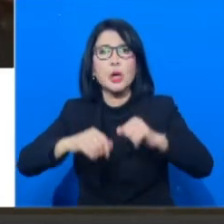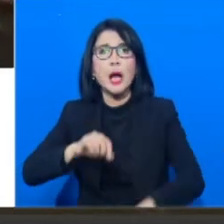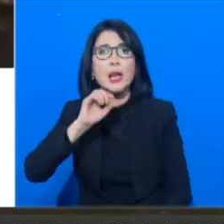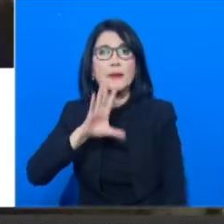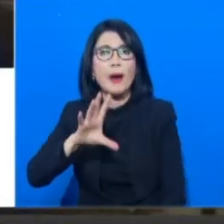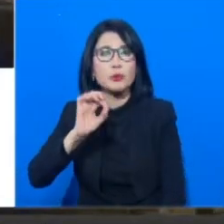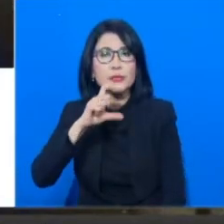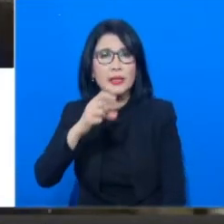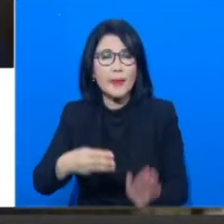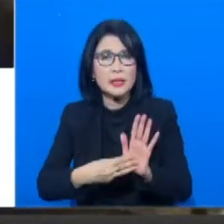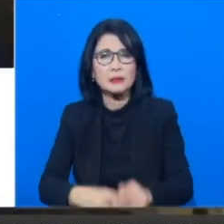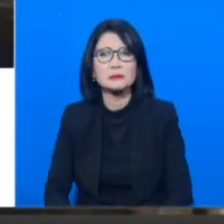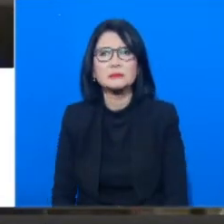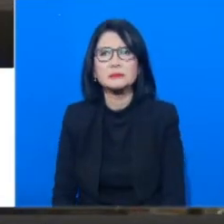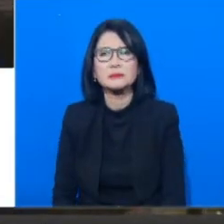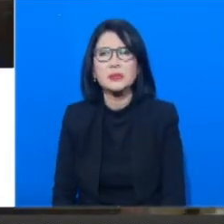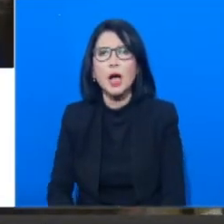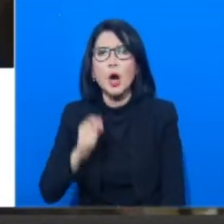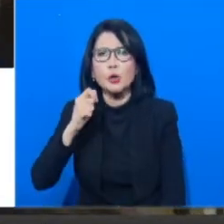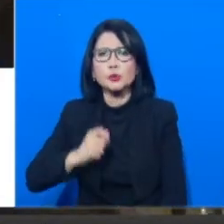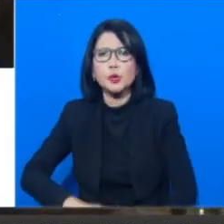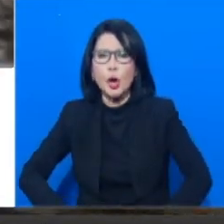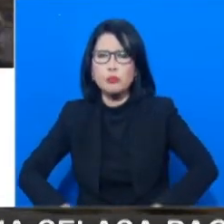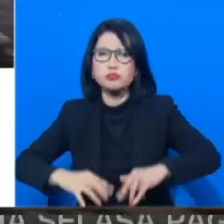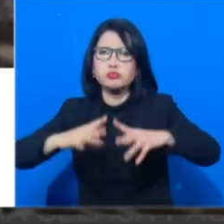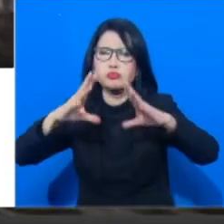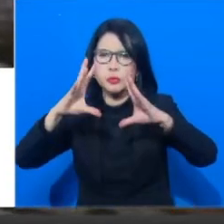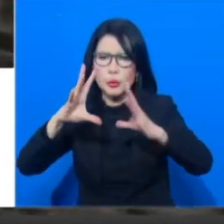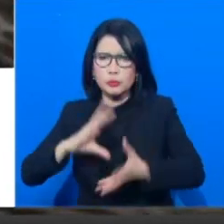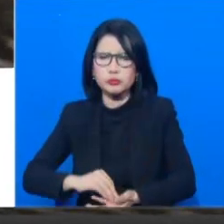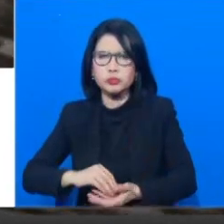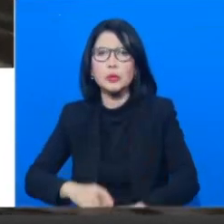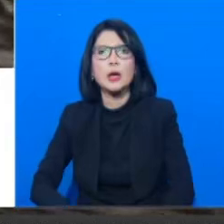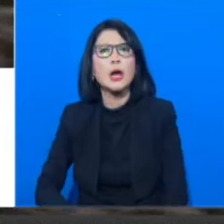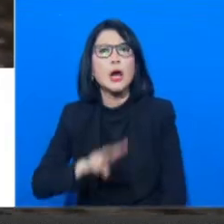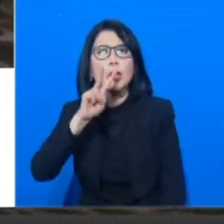50 cm. Untuk mengurangi debit air, Suku Dinas Sumber Daya Air telah mengerahkan